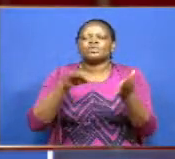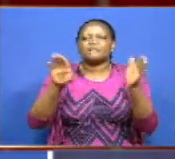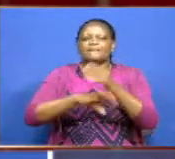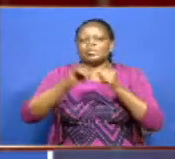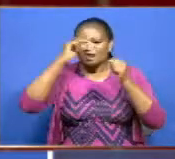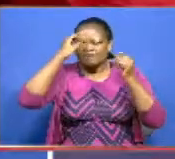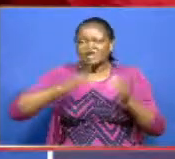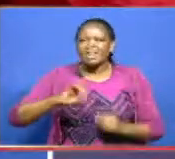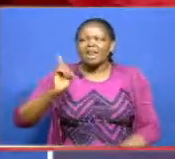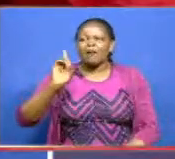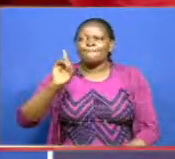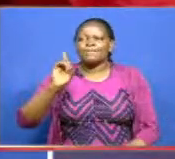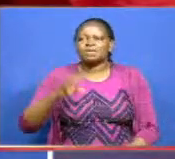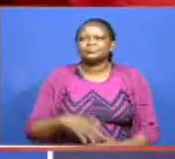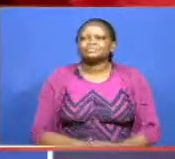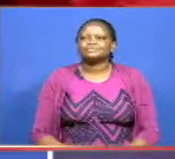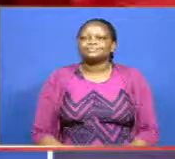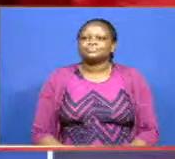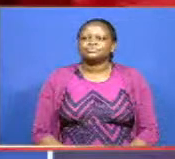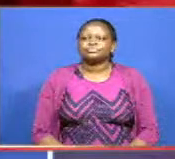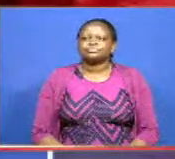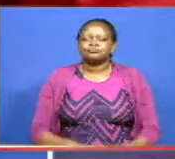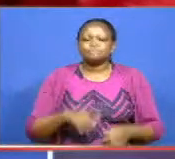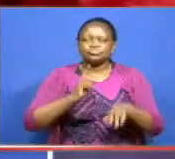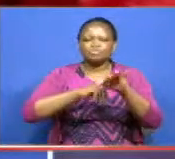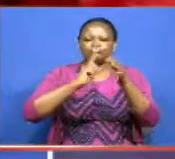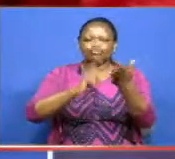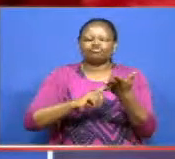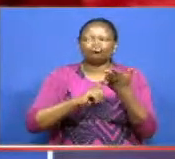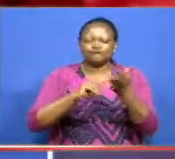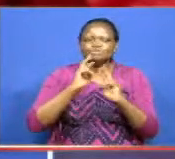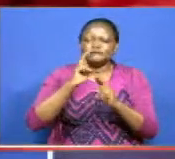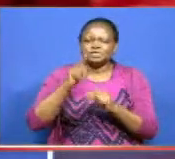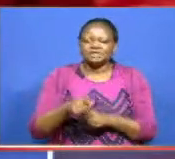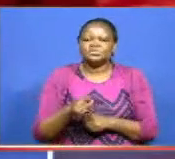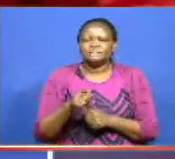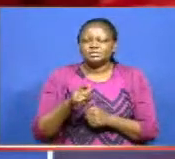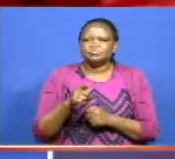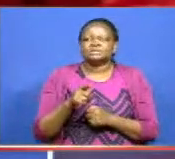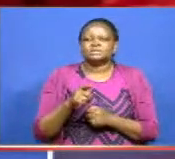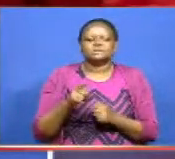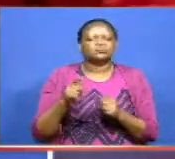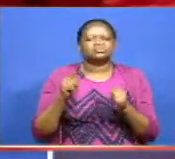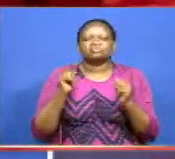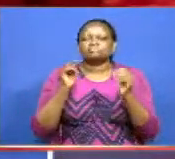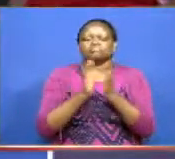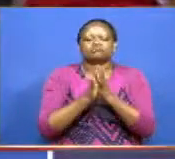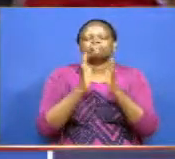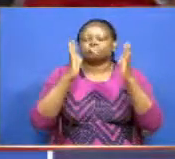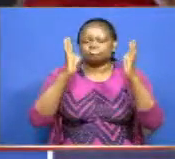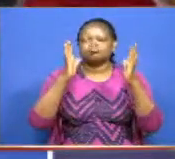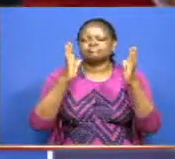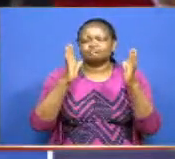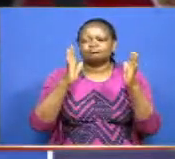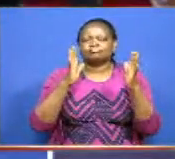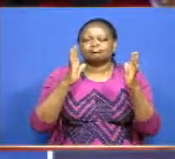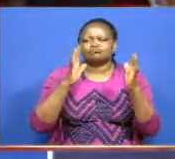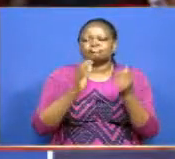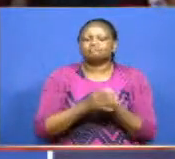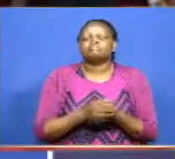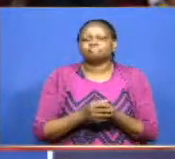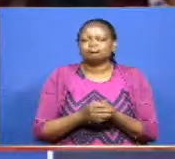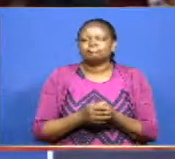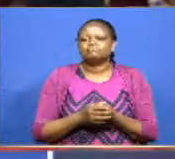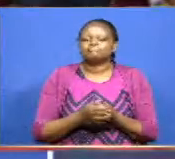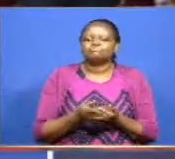Governor Nairobi. Wakijadilia ripoti hiyo, wabunge wa kaunti ya Nairobi walipongeza tajriba yake. Wakati wa kumsahili